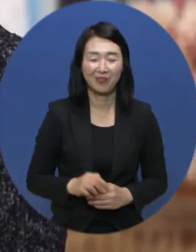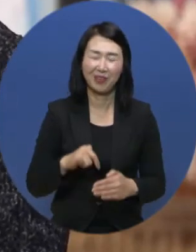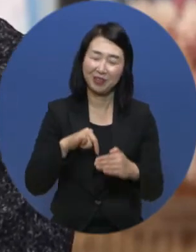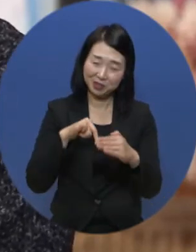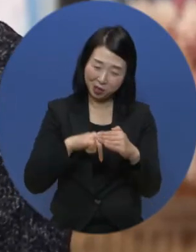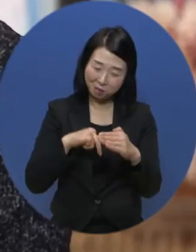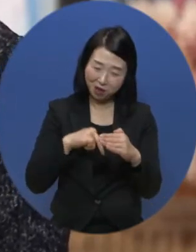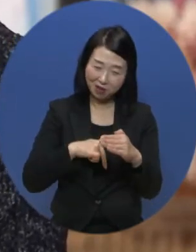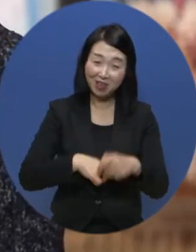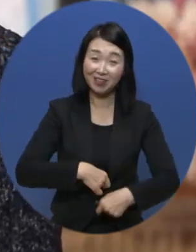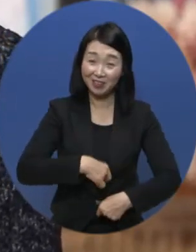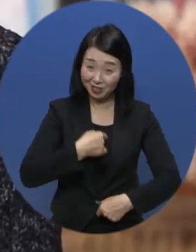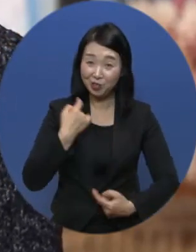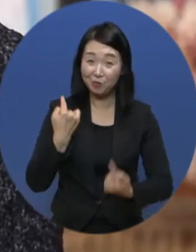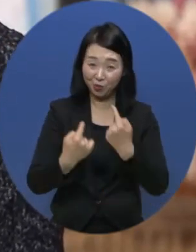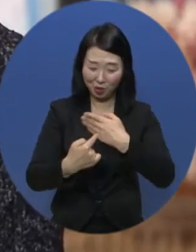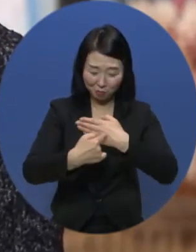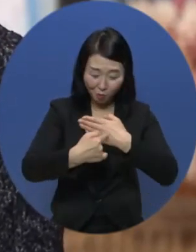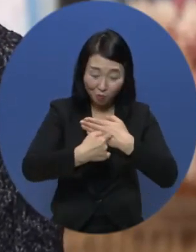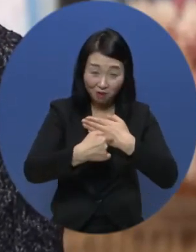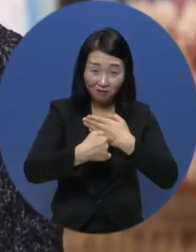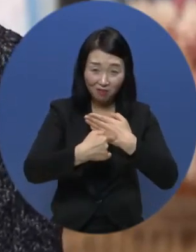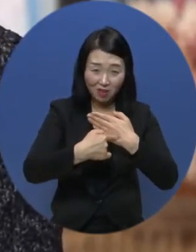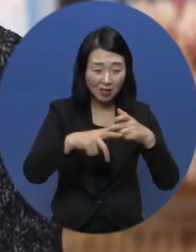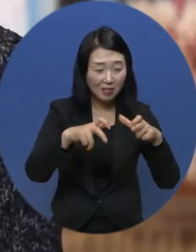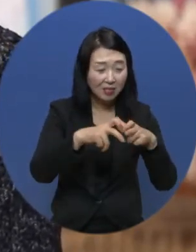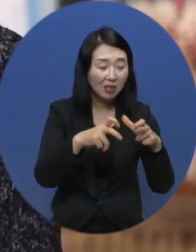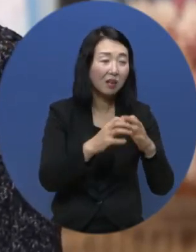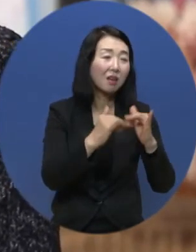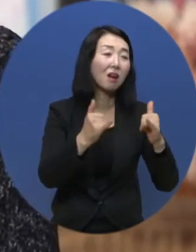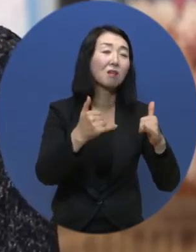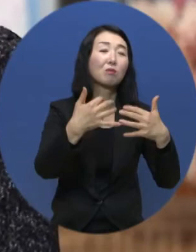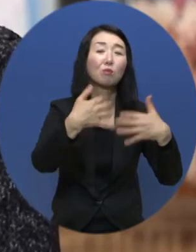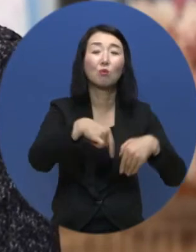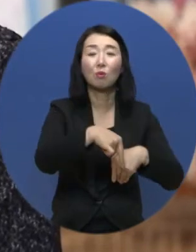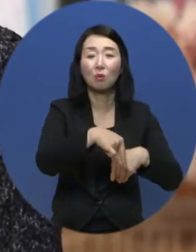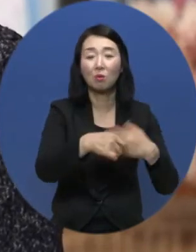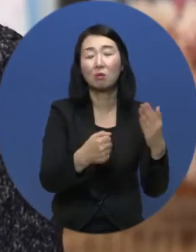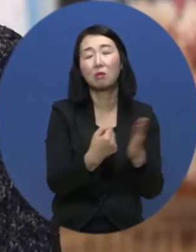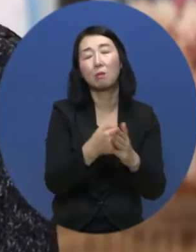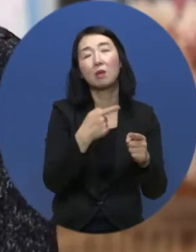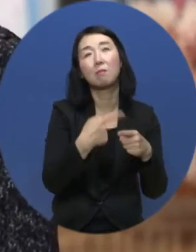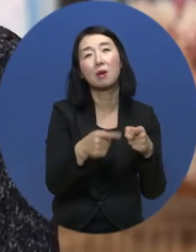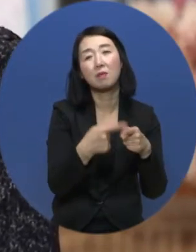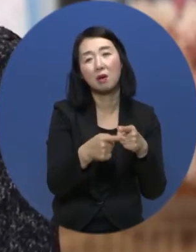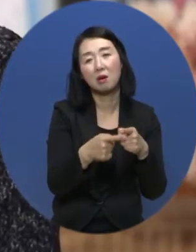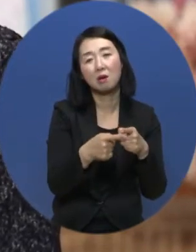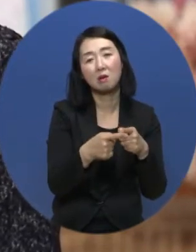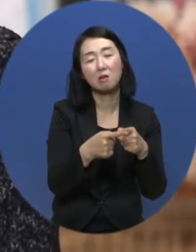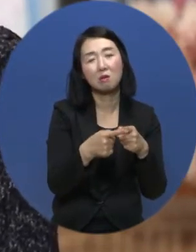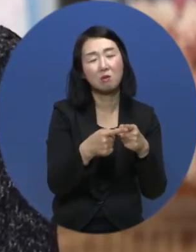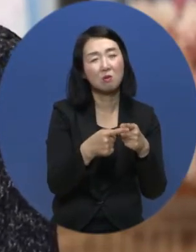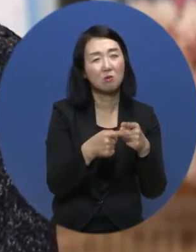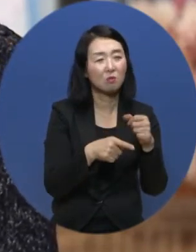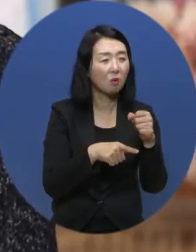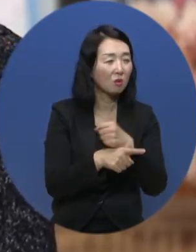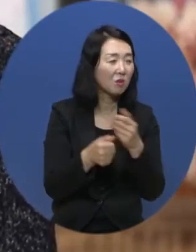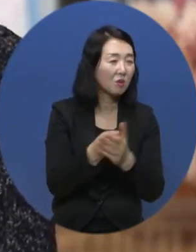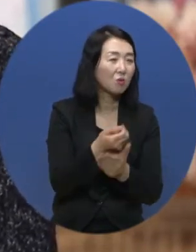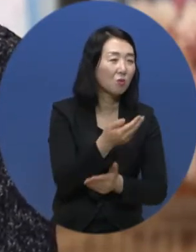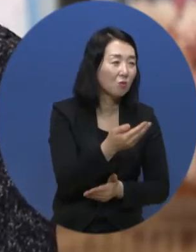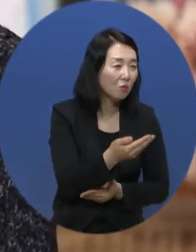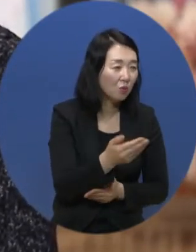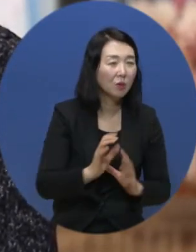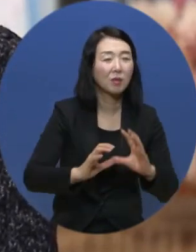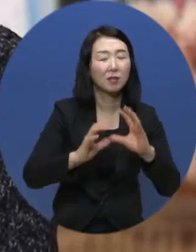표면이나 가시적으로 드러나는 장애라는 요건에 의해서 판단되어지고 정의 내려지는 세상의